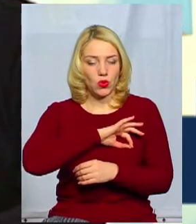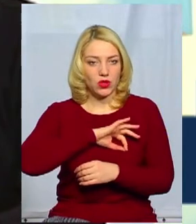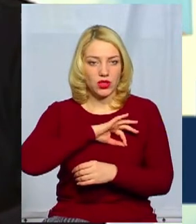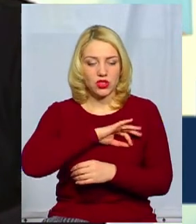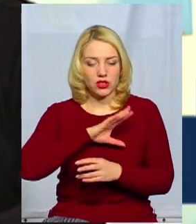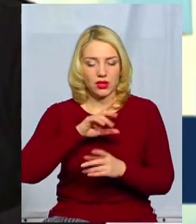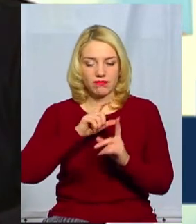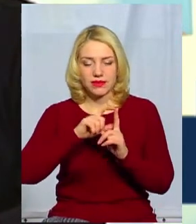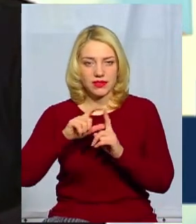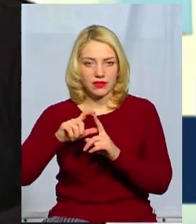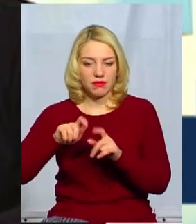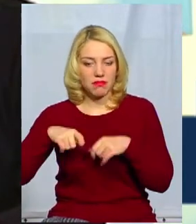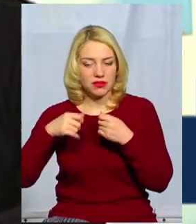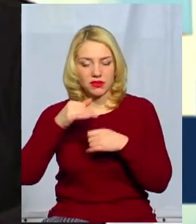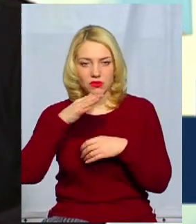я дати не можу, але